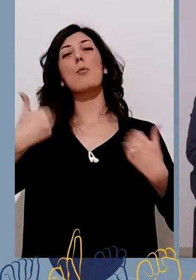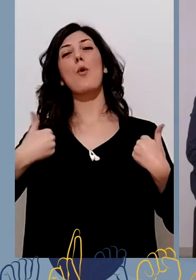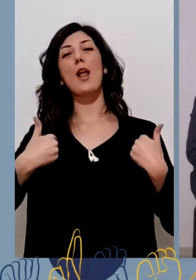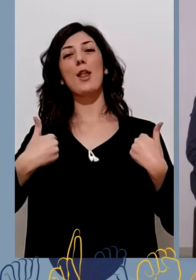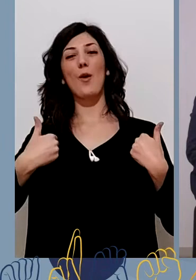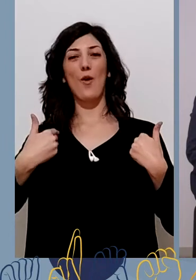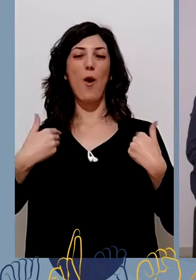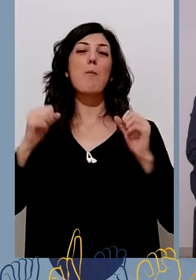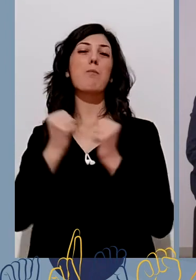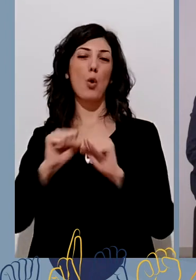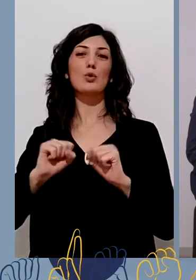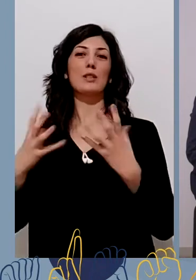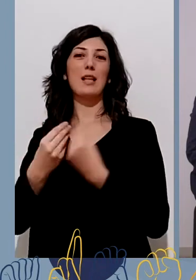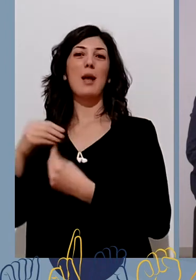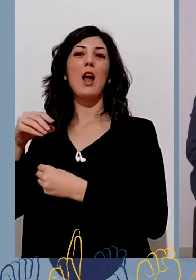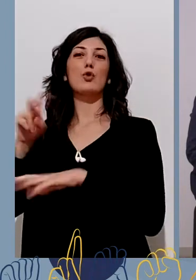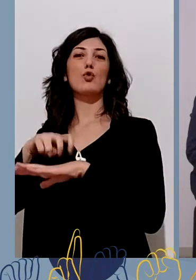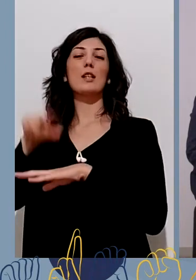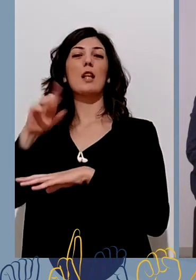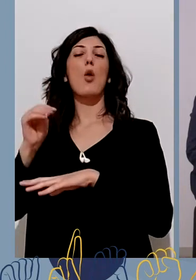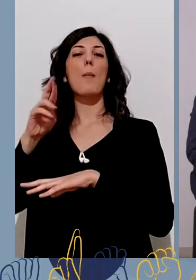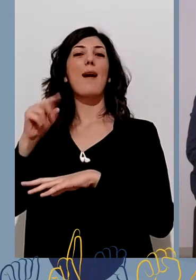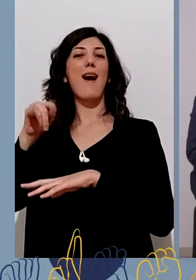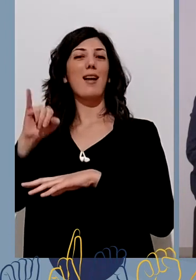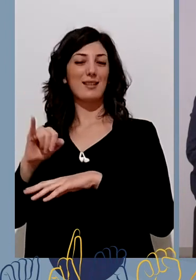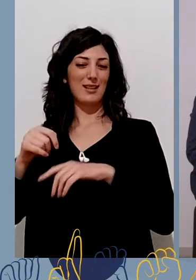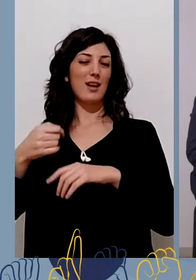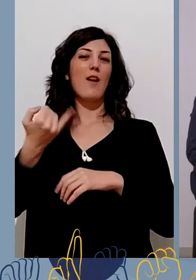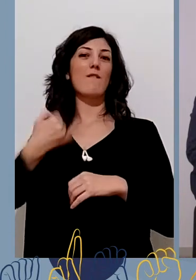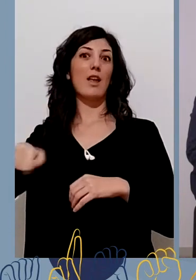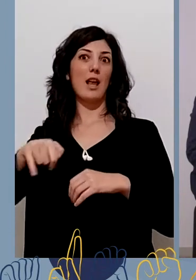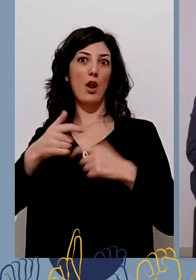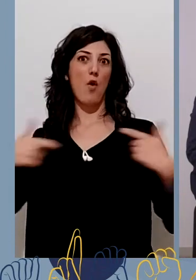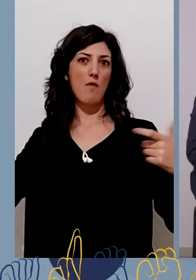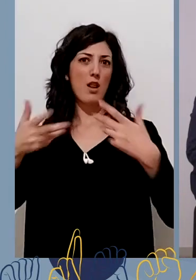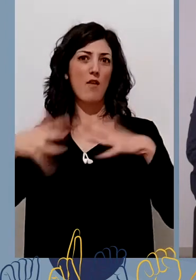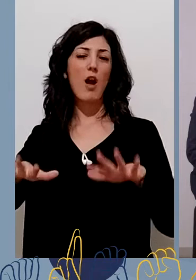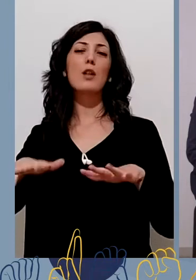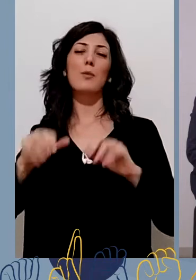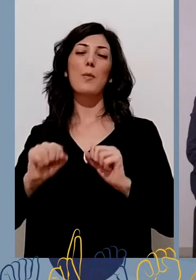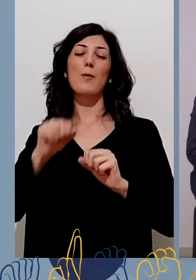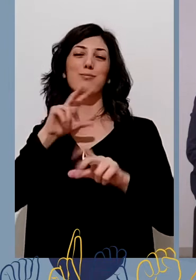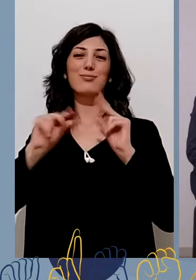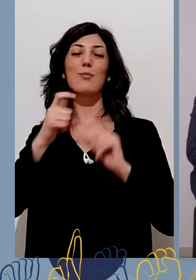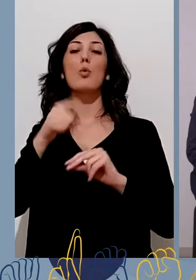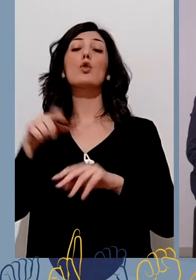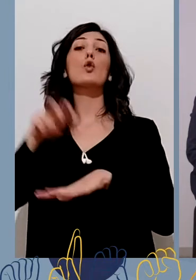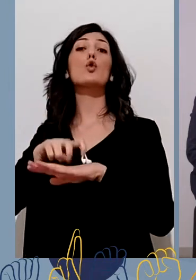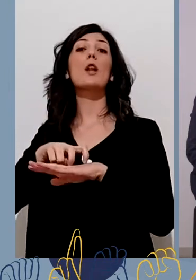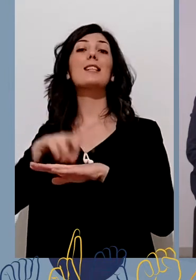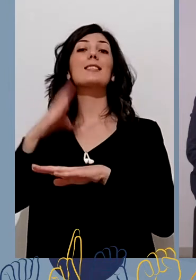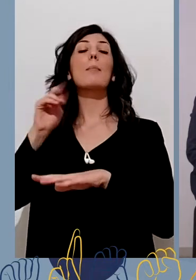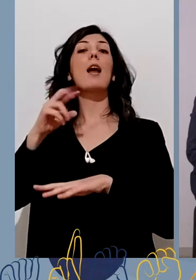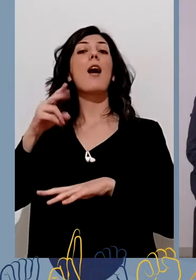fine del convegno, perché purtroppo la dottoressa Brancaccio, come già ho detto, non è potuta essere con noi, la salutiamo di nuovo